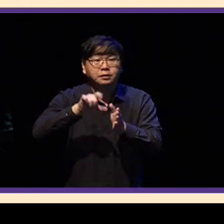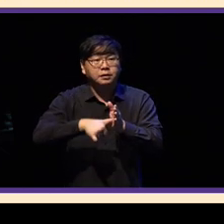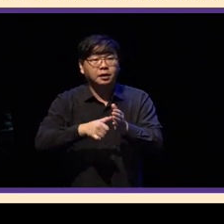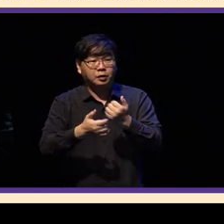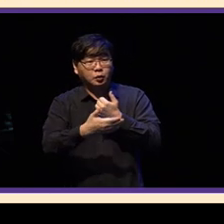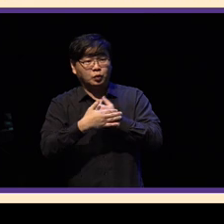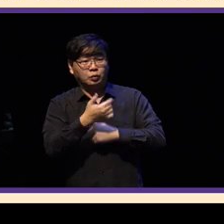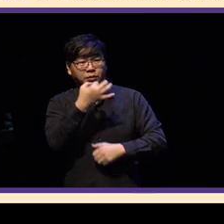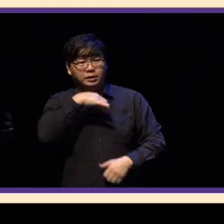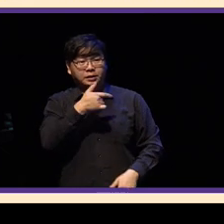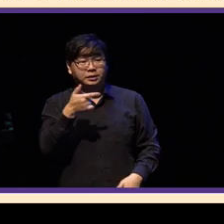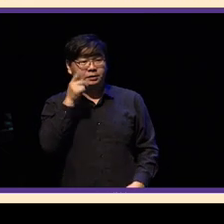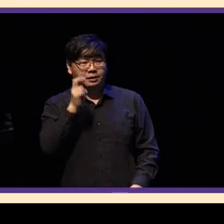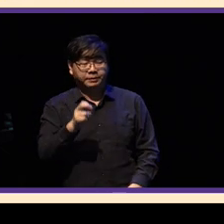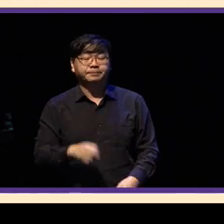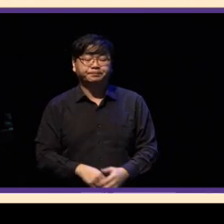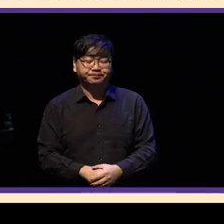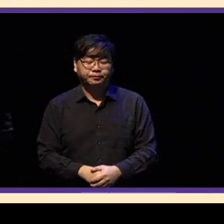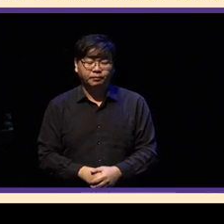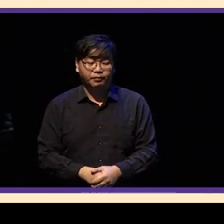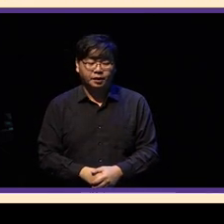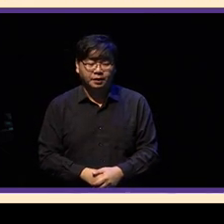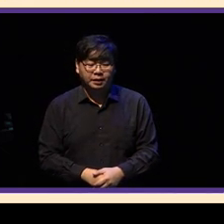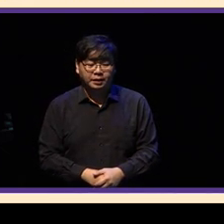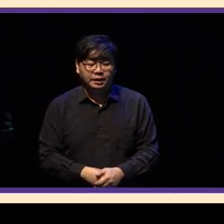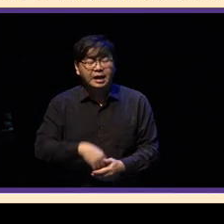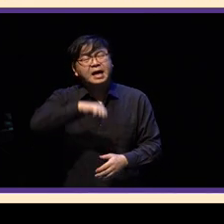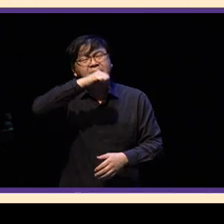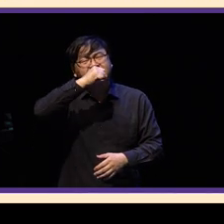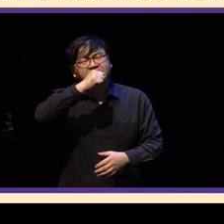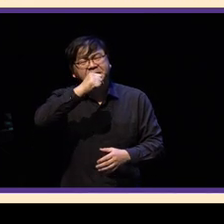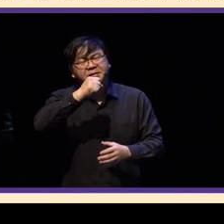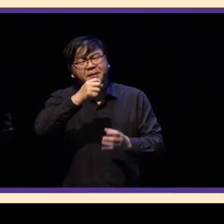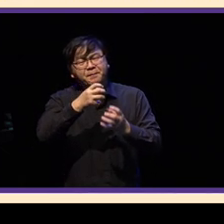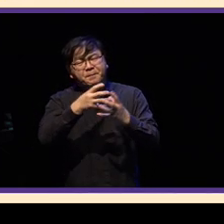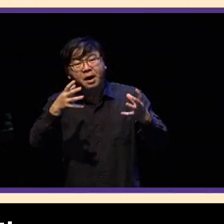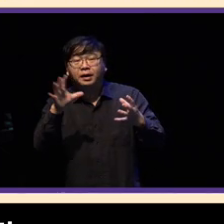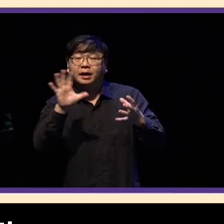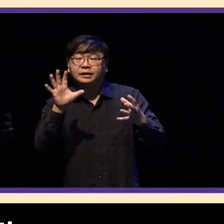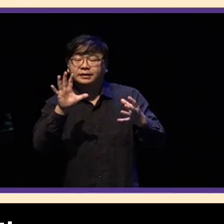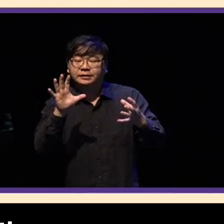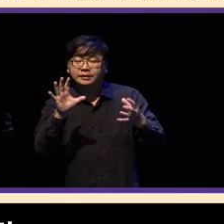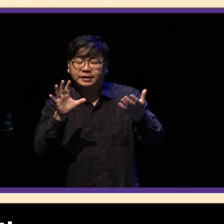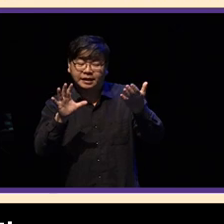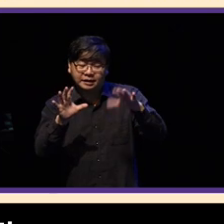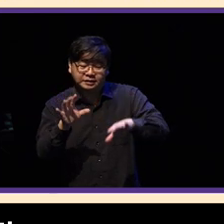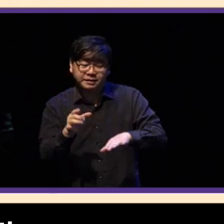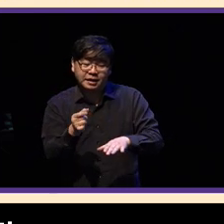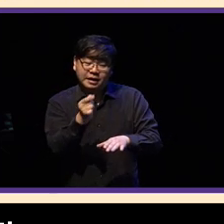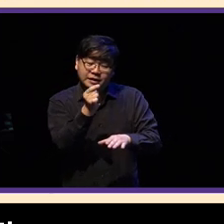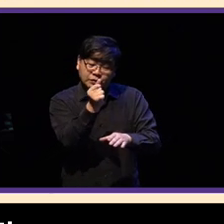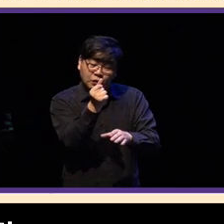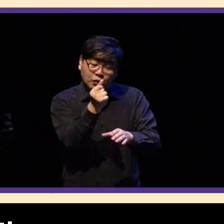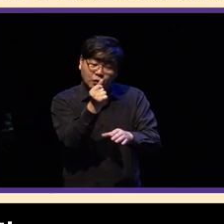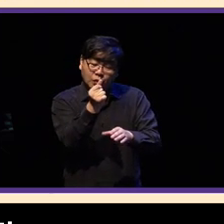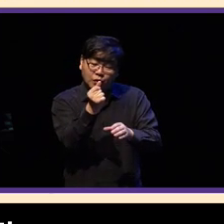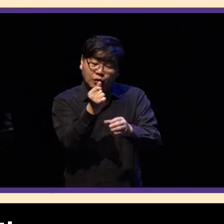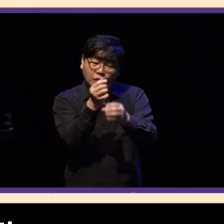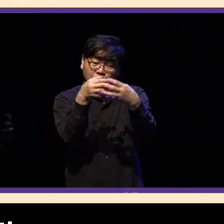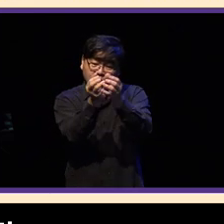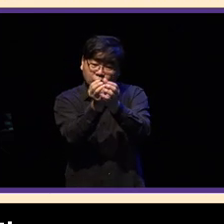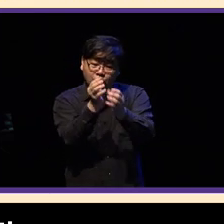참고해 봐 주시기 바랍니다. 사실 이제 예산은 그렇게 아직 많이 확보한 건 아니고요. 이게 소규모, 중규모,